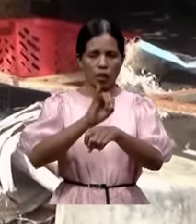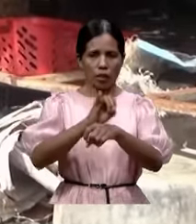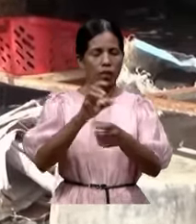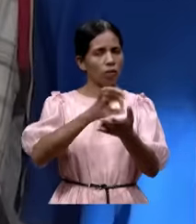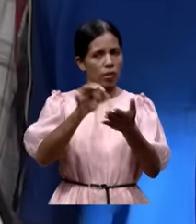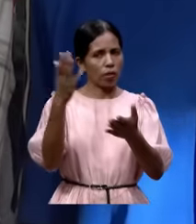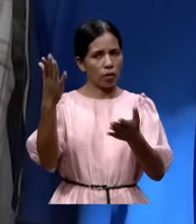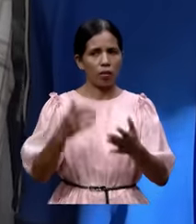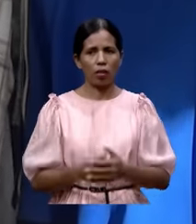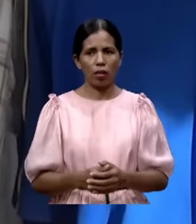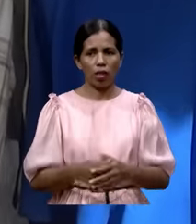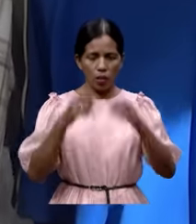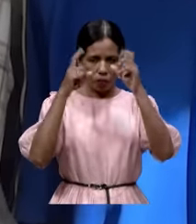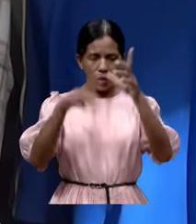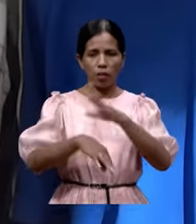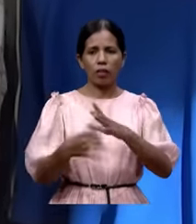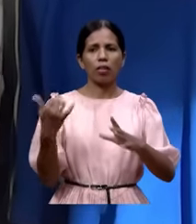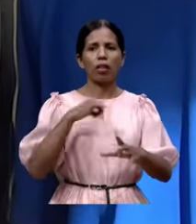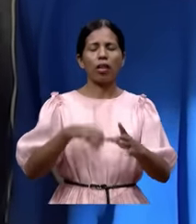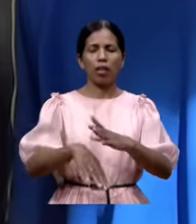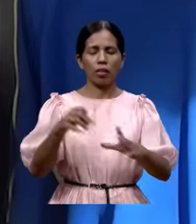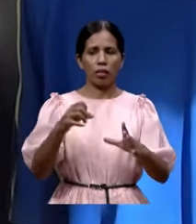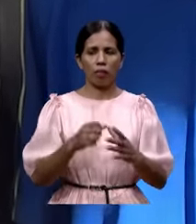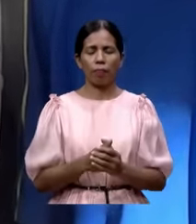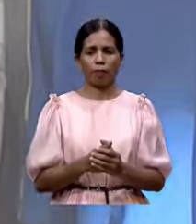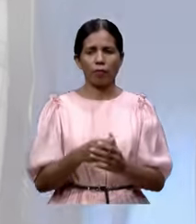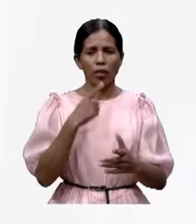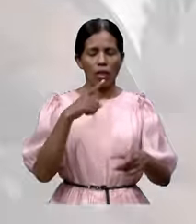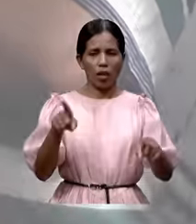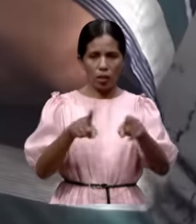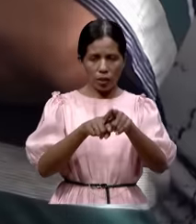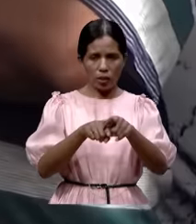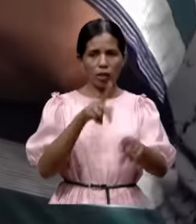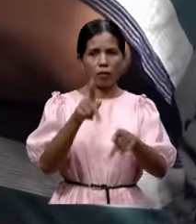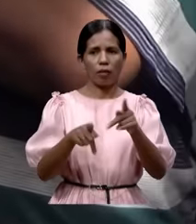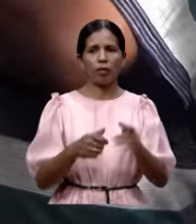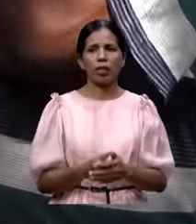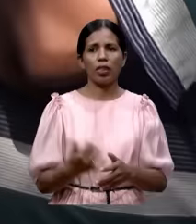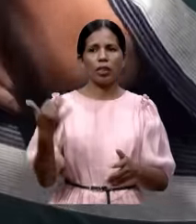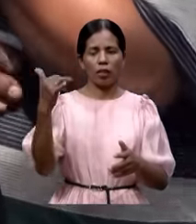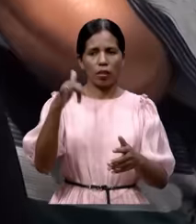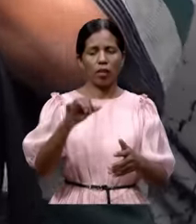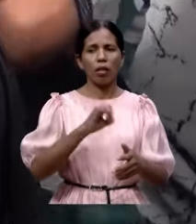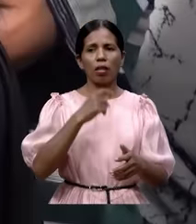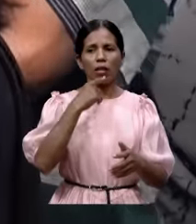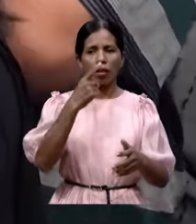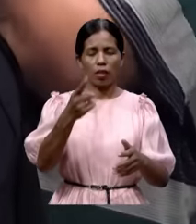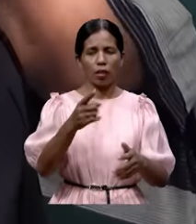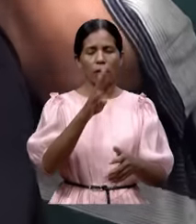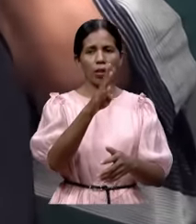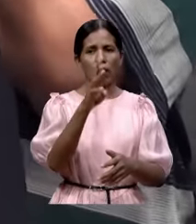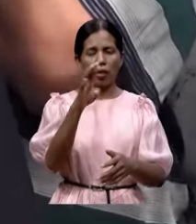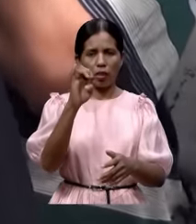hina ba por de pendi ta sai pitati ida ne tam hus digno hne sa em jane be ila ya ntam sira wene ha waru ka sira ba beri